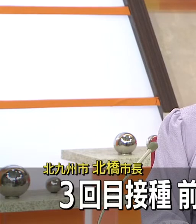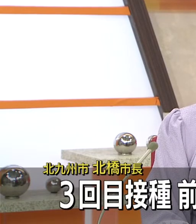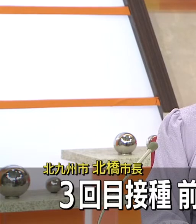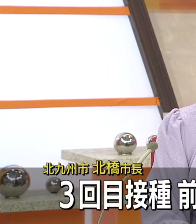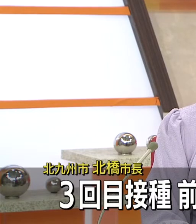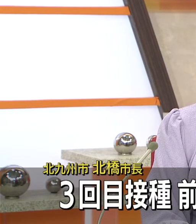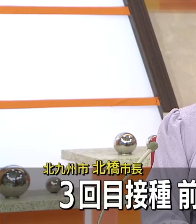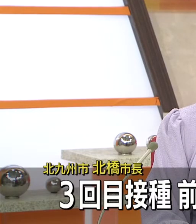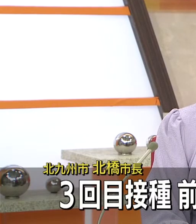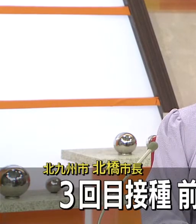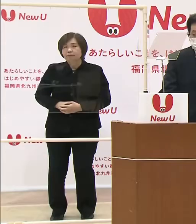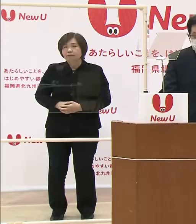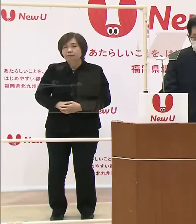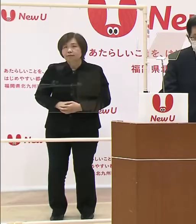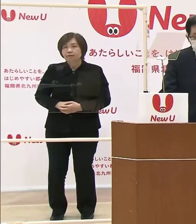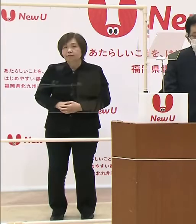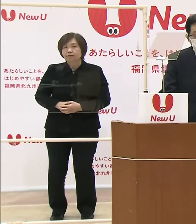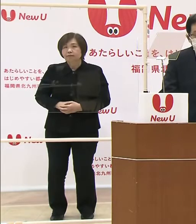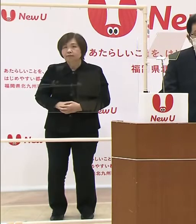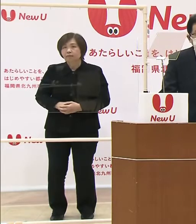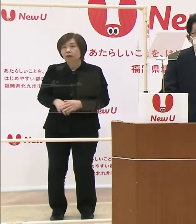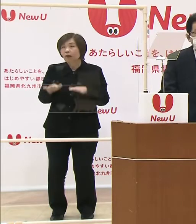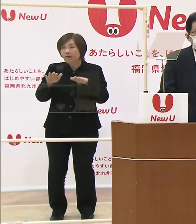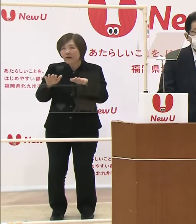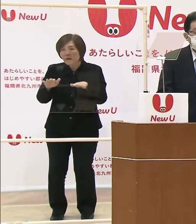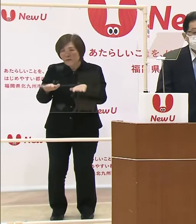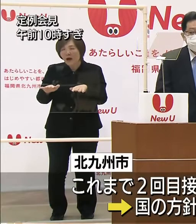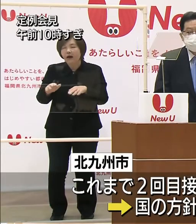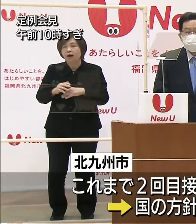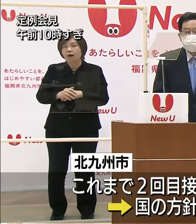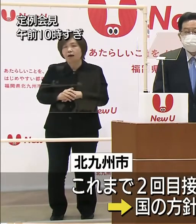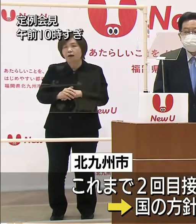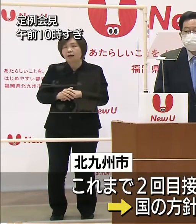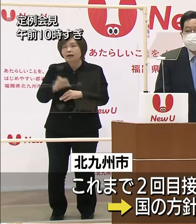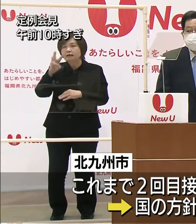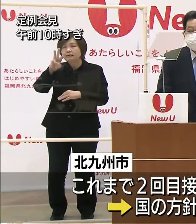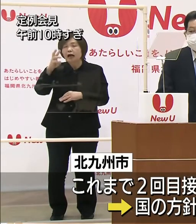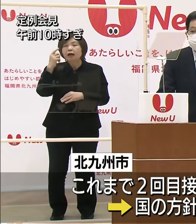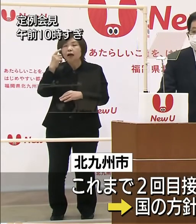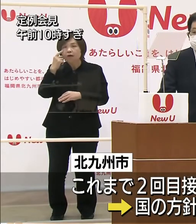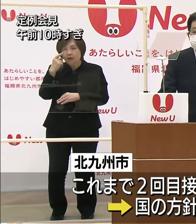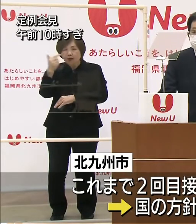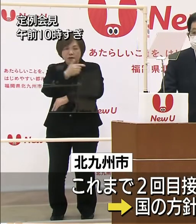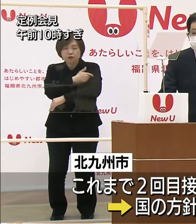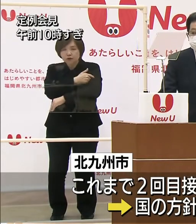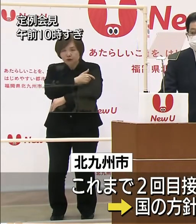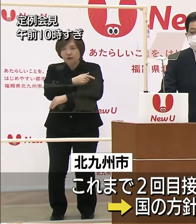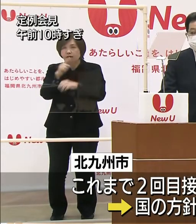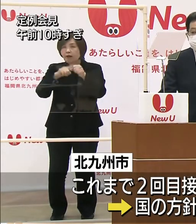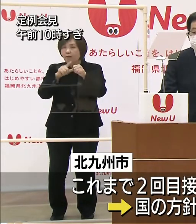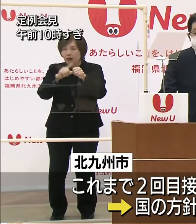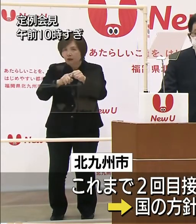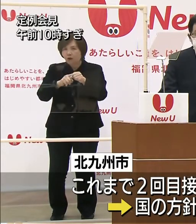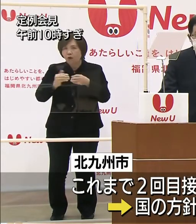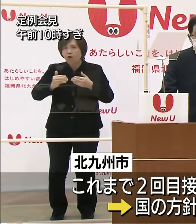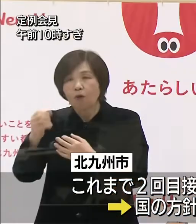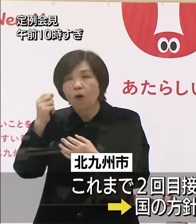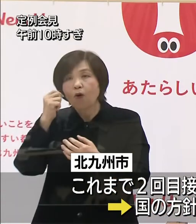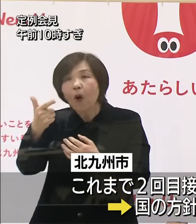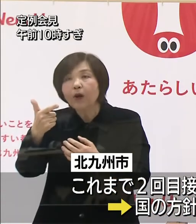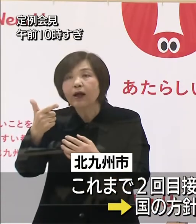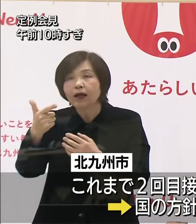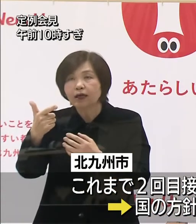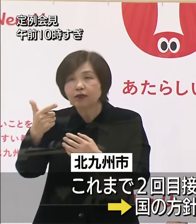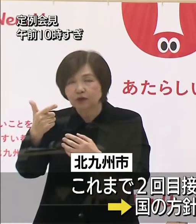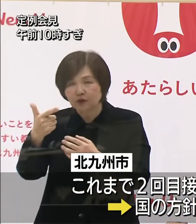を発表しました北九州市は2回位接種から7カ月が経過した人への接種